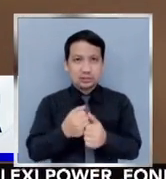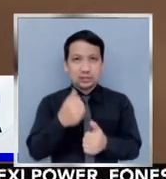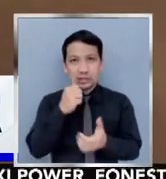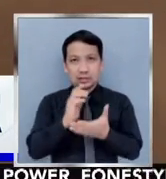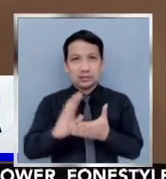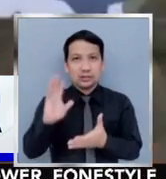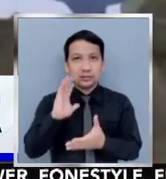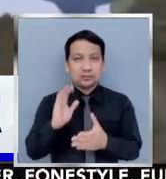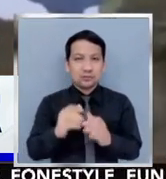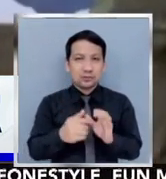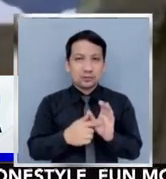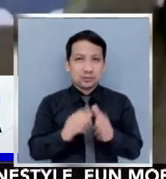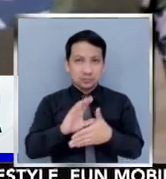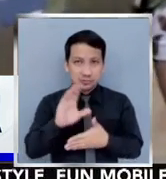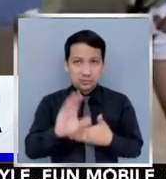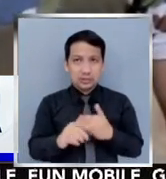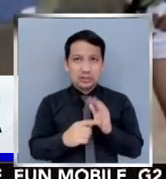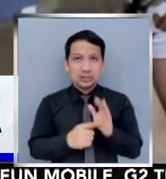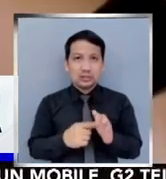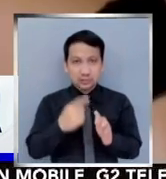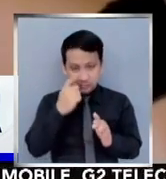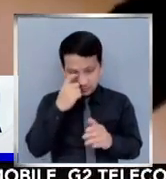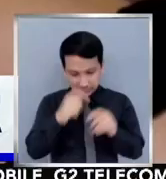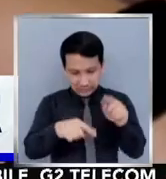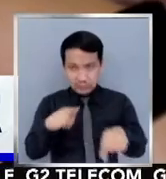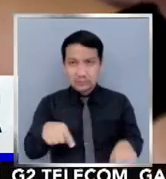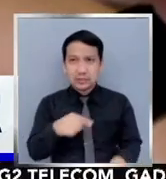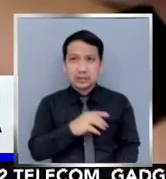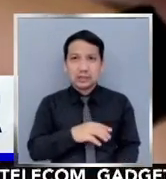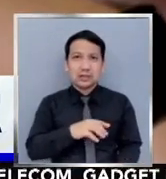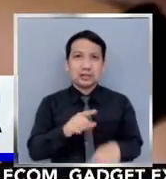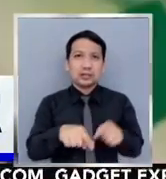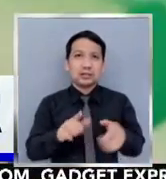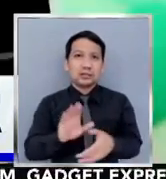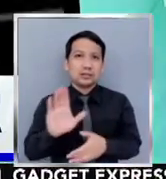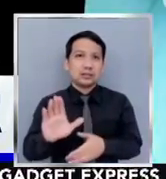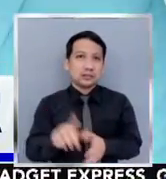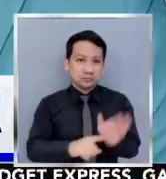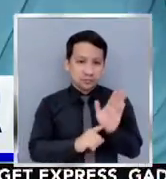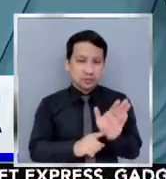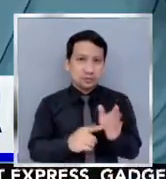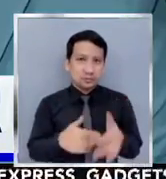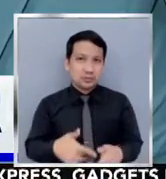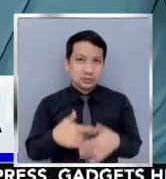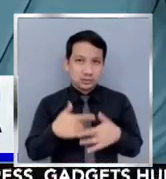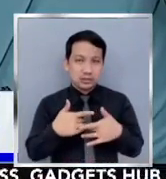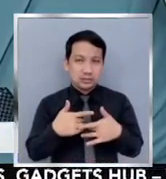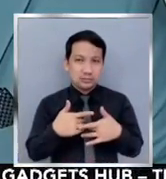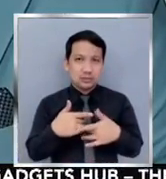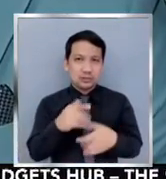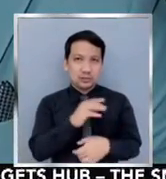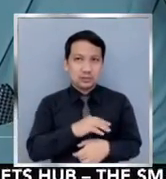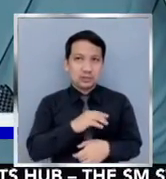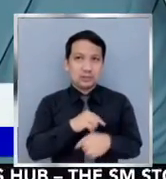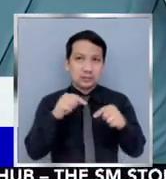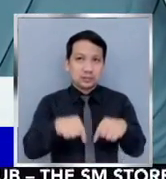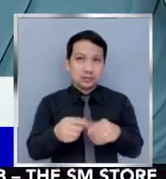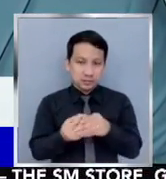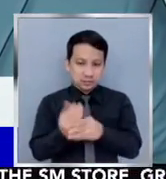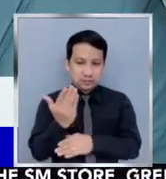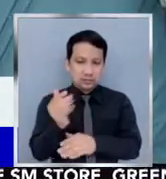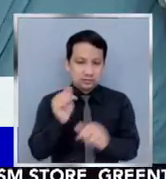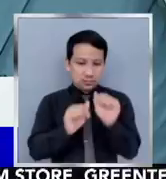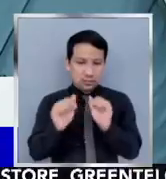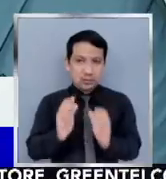sa iyo. Iba't ibang karakter na rin ang kanyang binigyang buhay. Dito talaga ako nag-grow as an artist, as